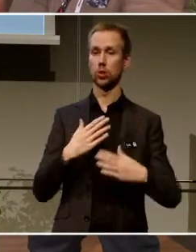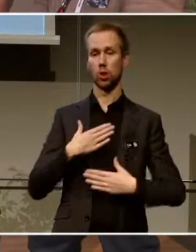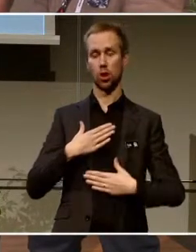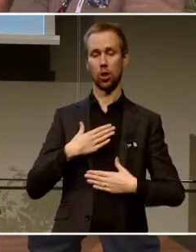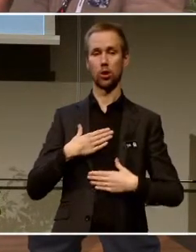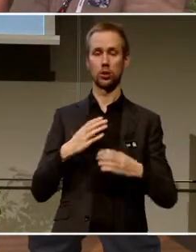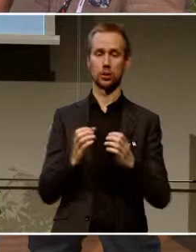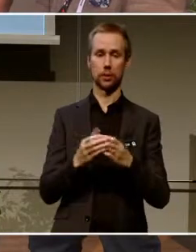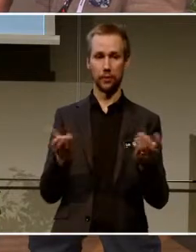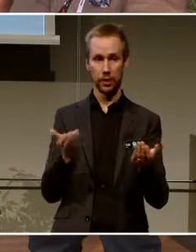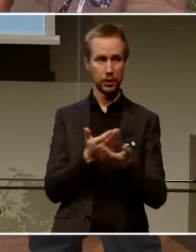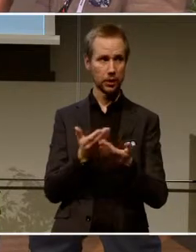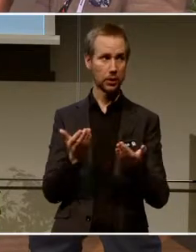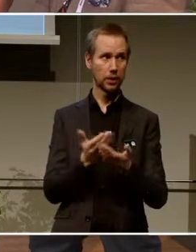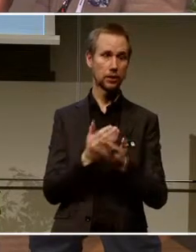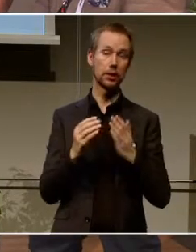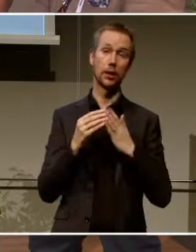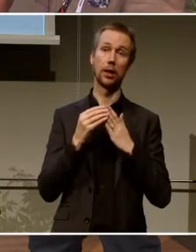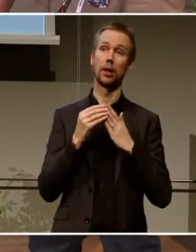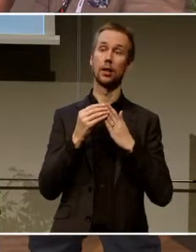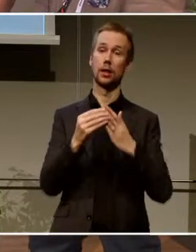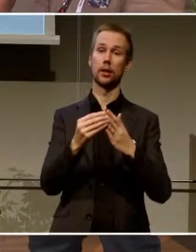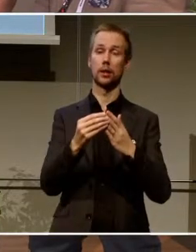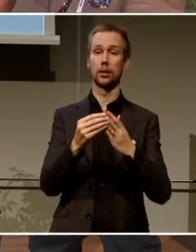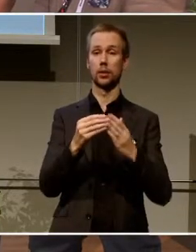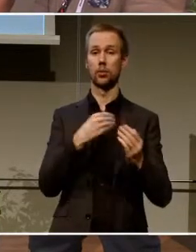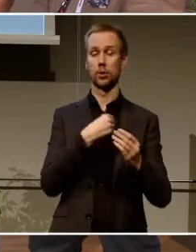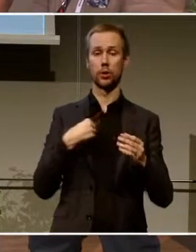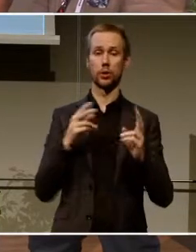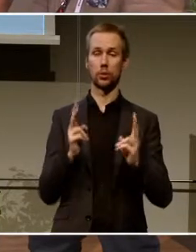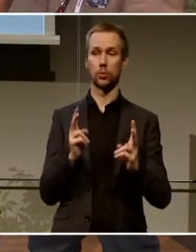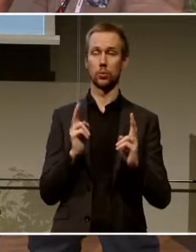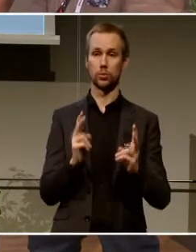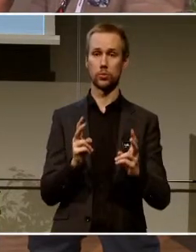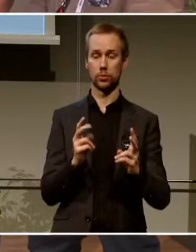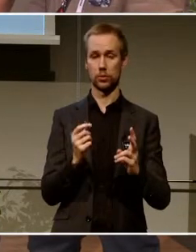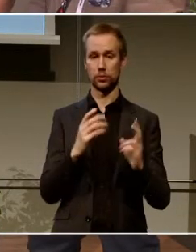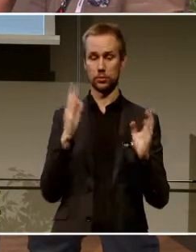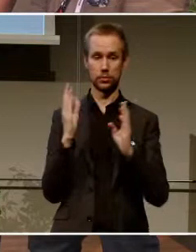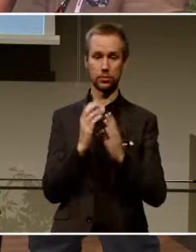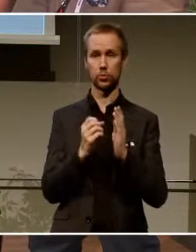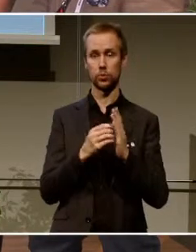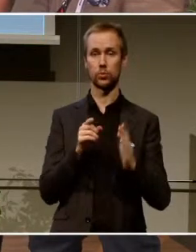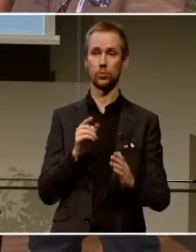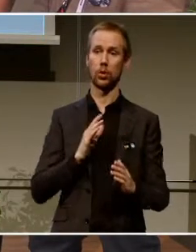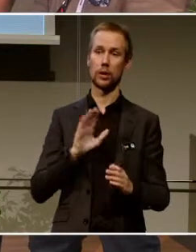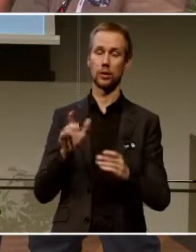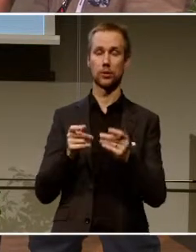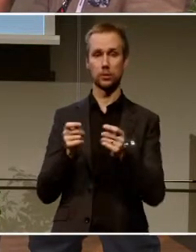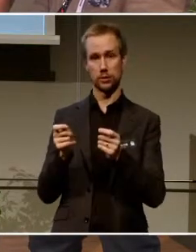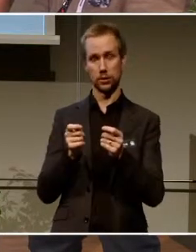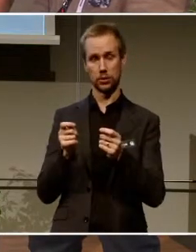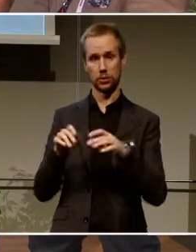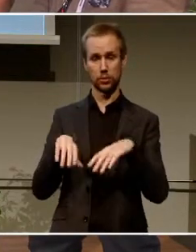För myndigheter kan ju i någon mån också vara stuprör, för de har ju sitt reglerade uppdrag. Men när